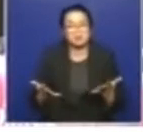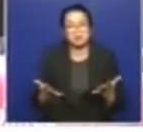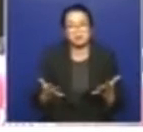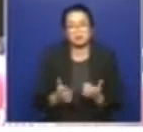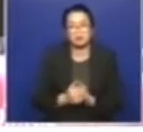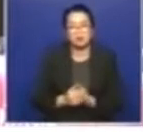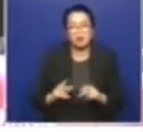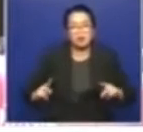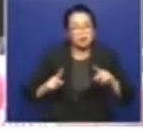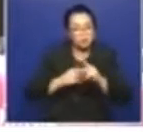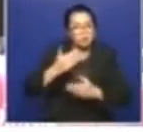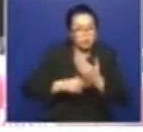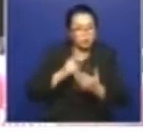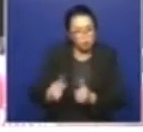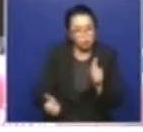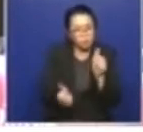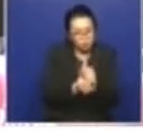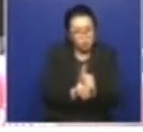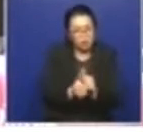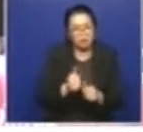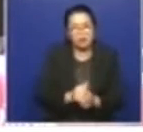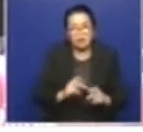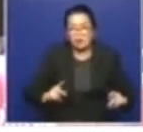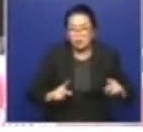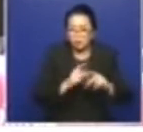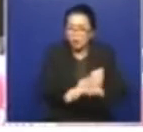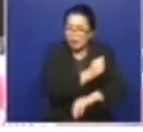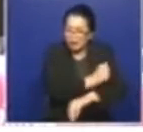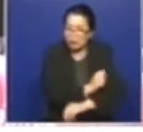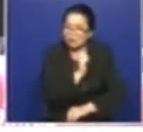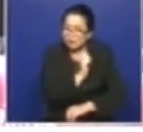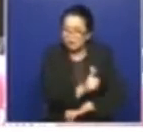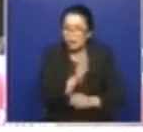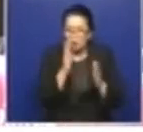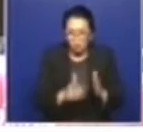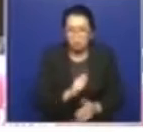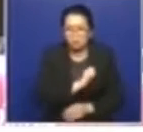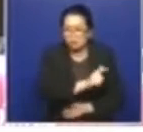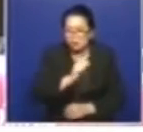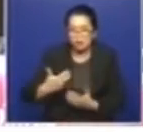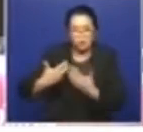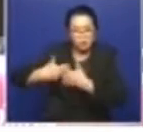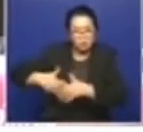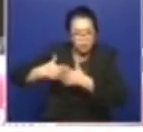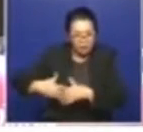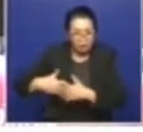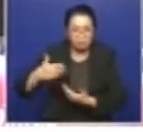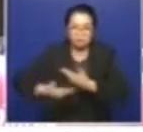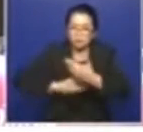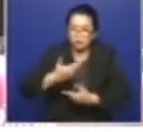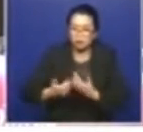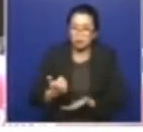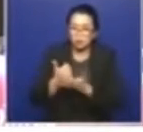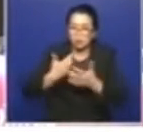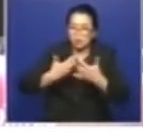ทรวงพาณิชย์ต้องมาช่วยรัฐมนตรีพลังงานแรงงานแรงงานจ้างคนให้แล้วพาณิชย์อุตสาหกรรมต้องมาช่วยเรื่องผลิตช่วยกันตลา